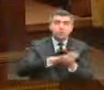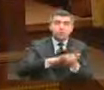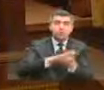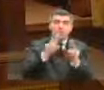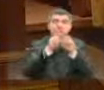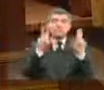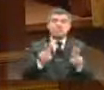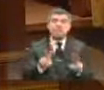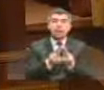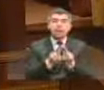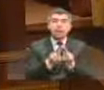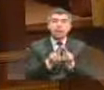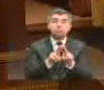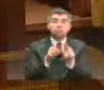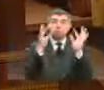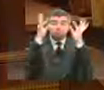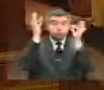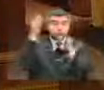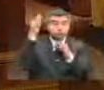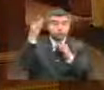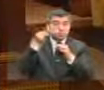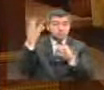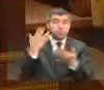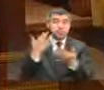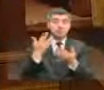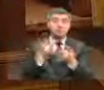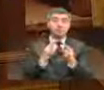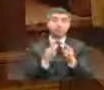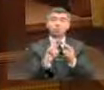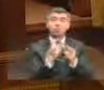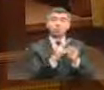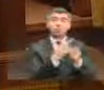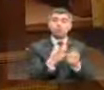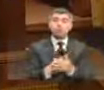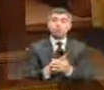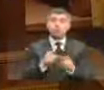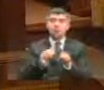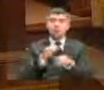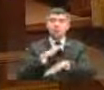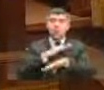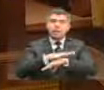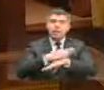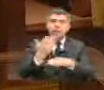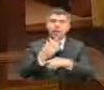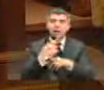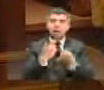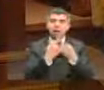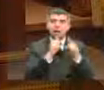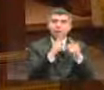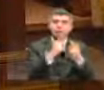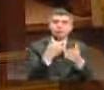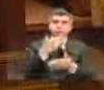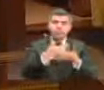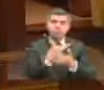ديال الماستر. ثم هناك حالة أخرى السيد الوزير، لا يتم احترام تخصصات فيما يخص